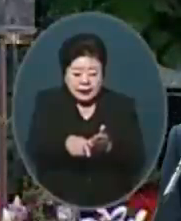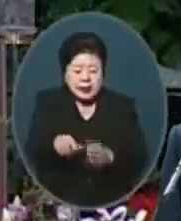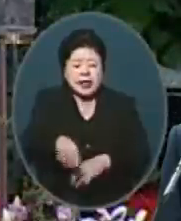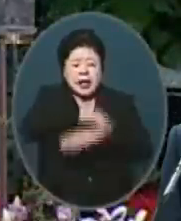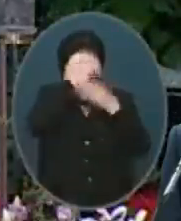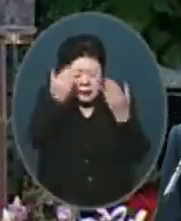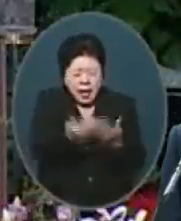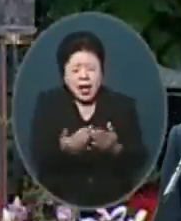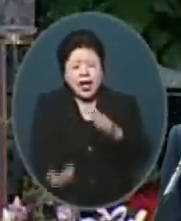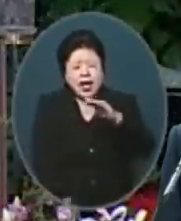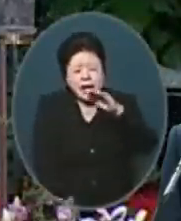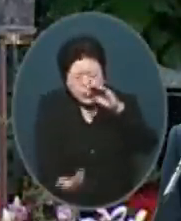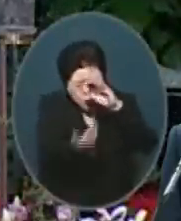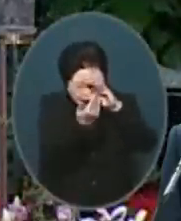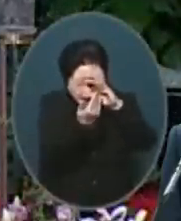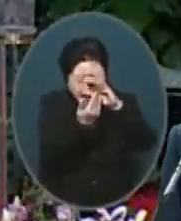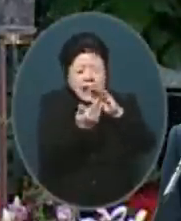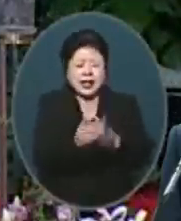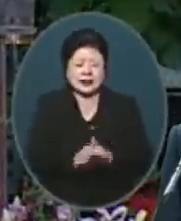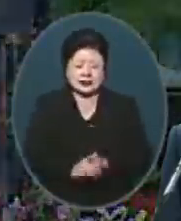다 이루었다